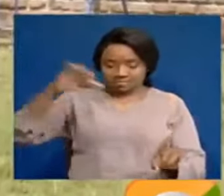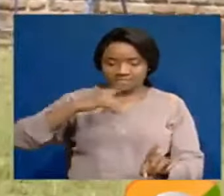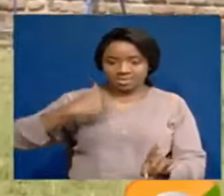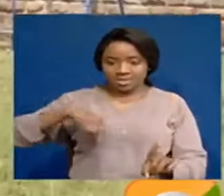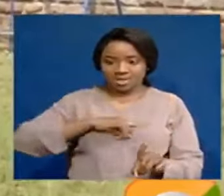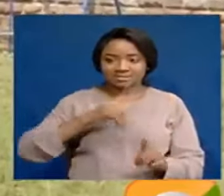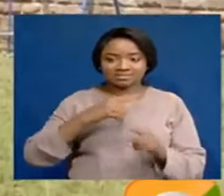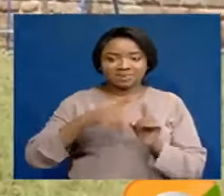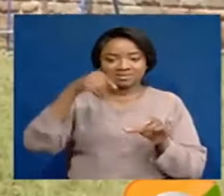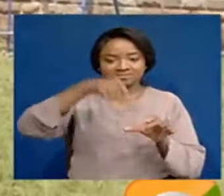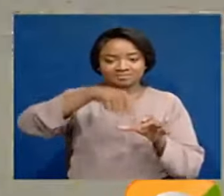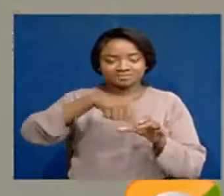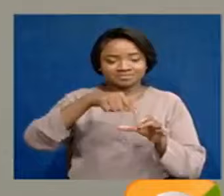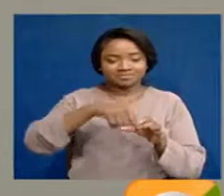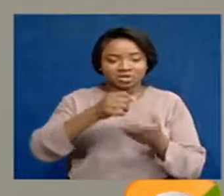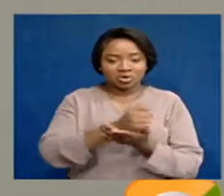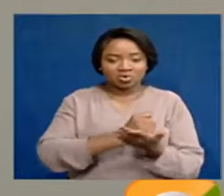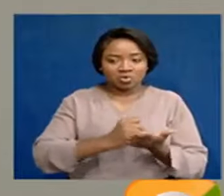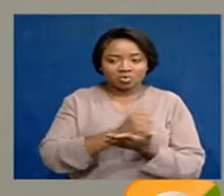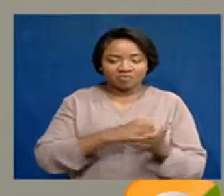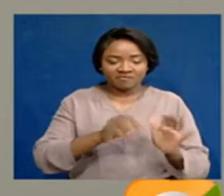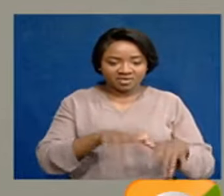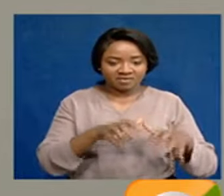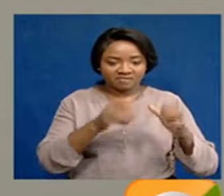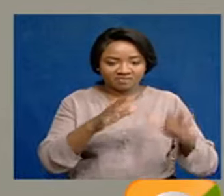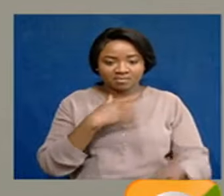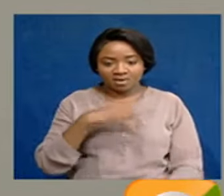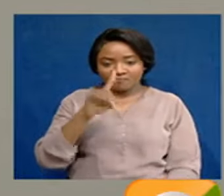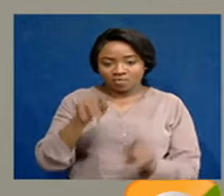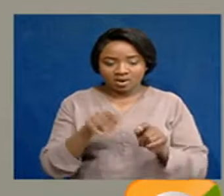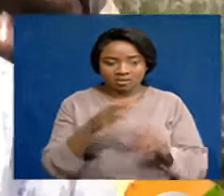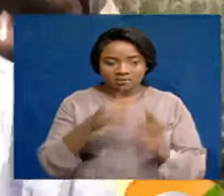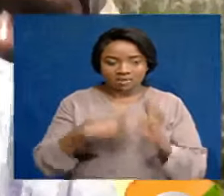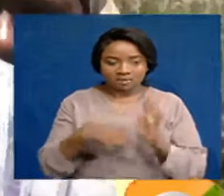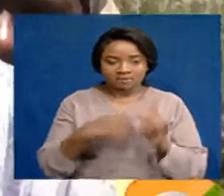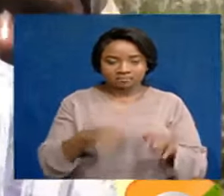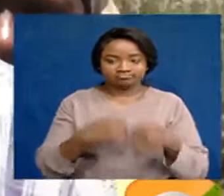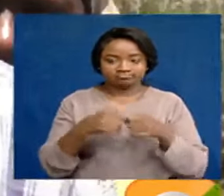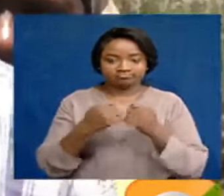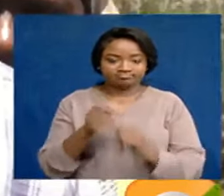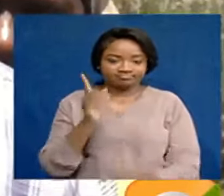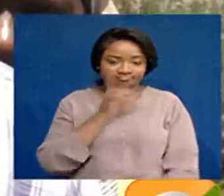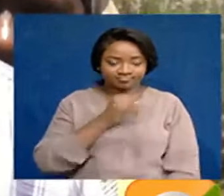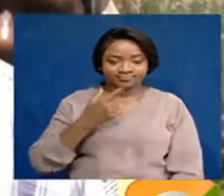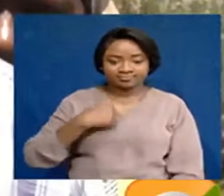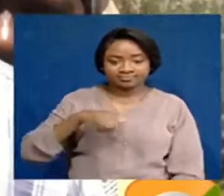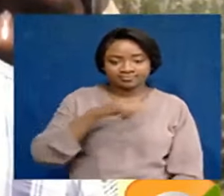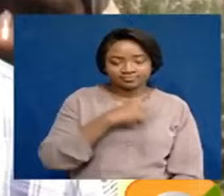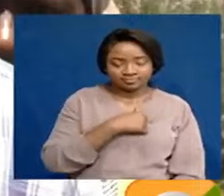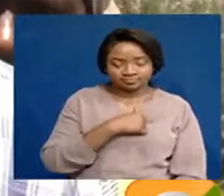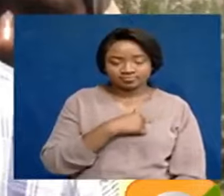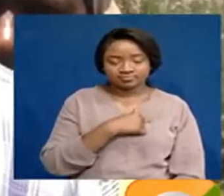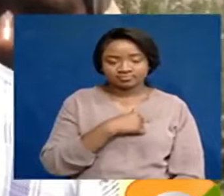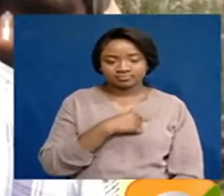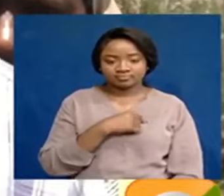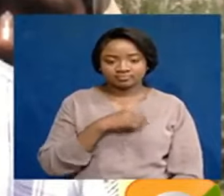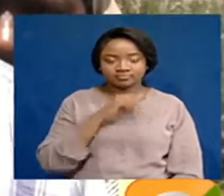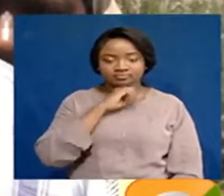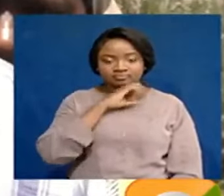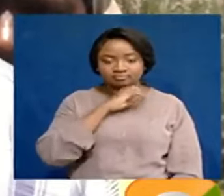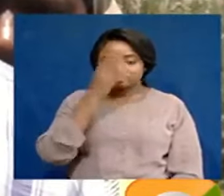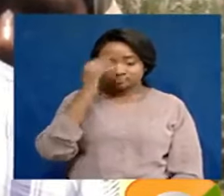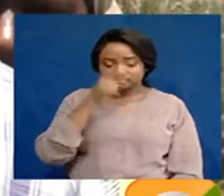ndani ya shamba lao la kahawa ambapo mashine moja iliharibiwa. We are raising a cry because this thing is